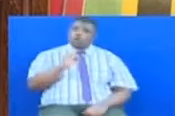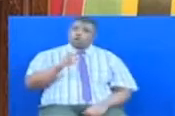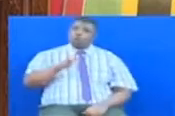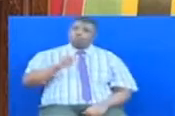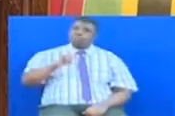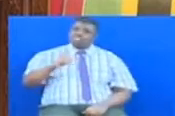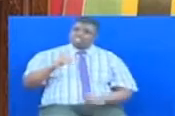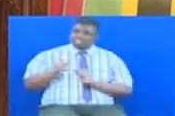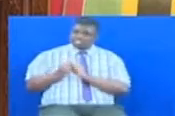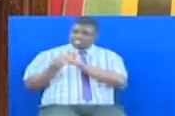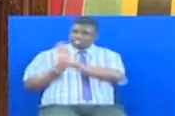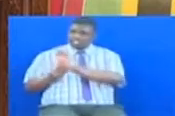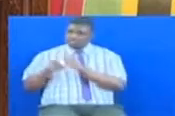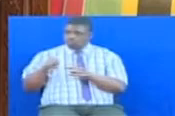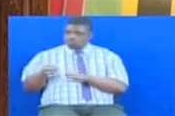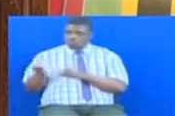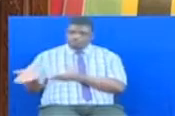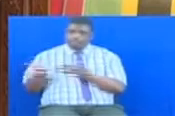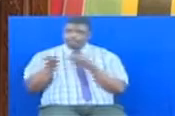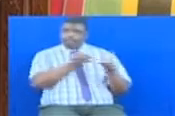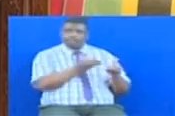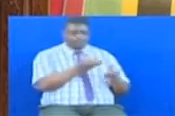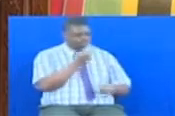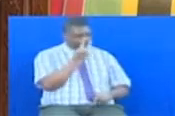maono huyu anaenda kurudi kwa